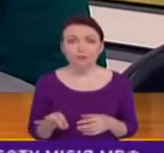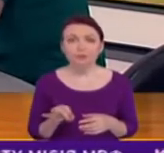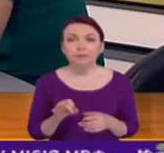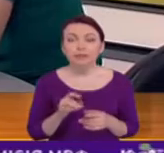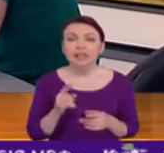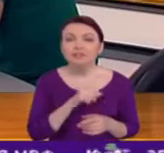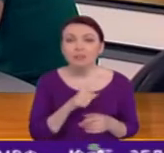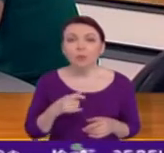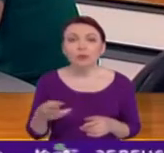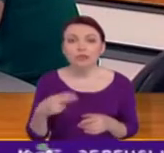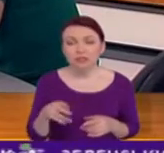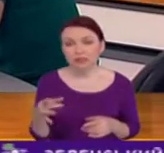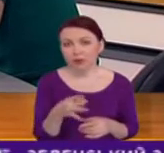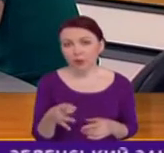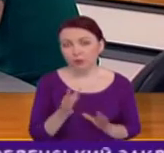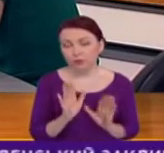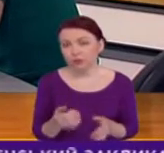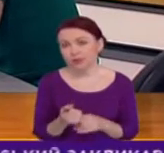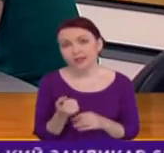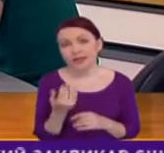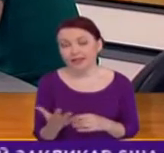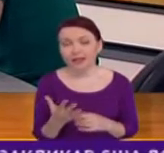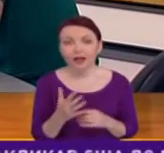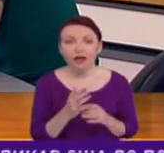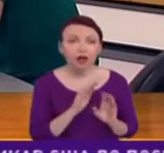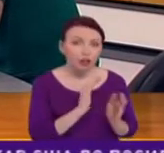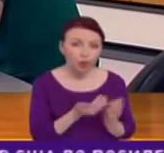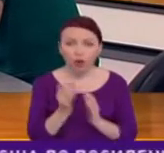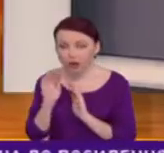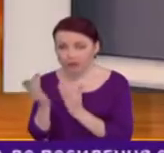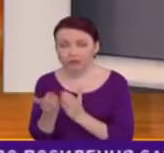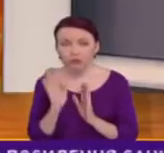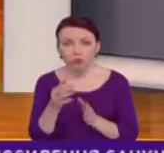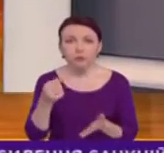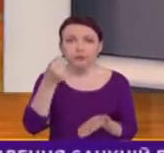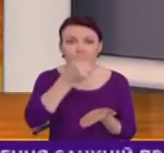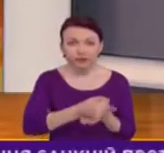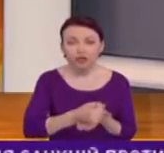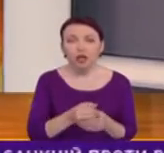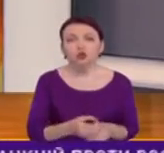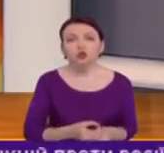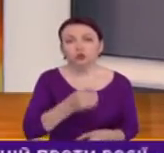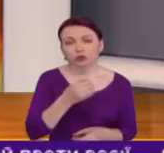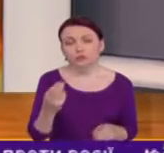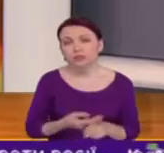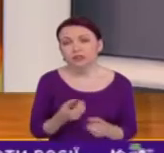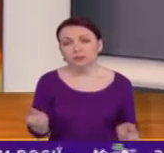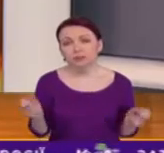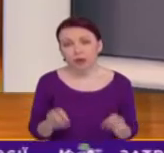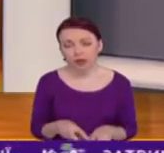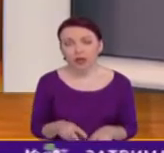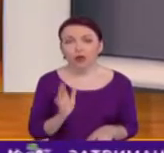в самому Деснянському районі у нас буде декілька локацій, де будуть встановлені стовпчики безпеки, де будуть